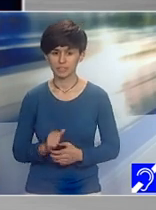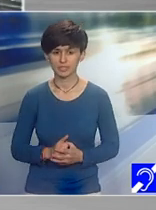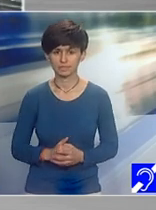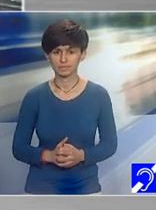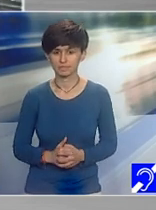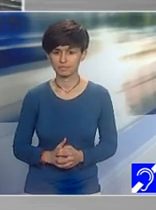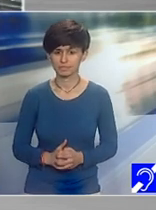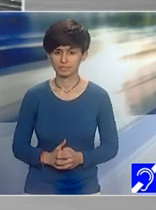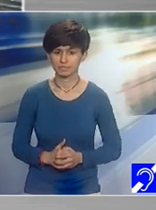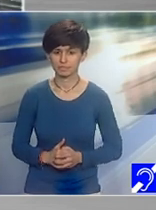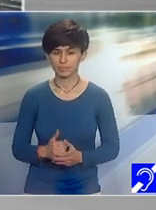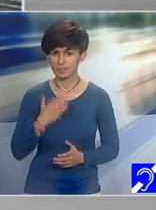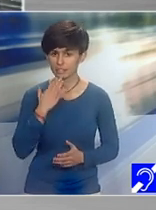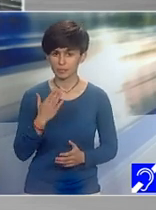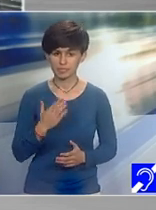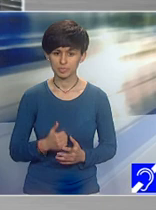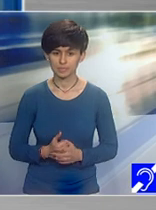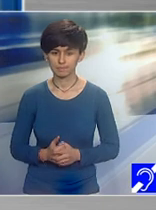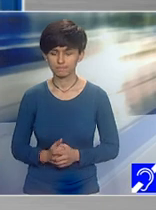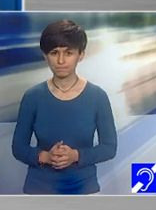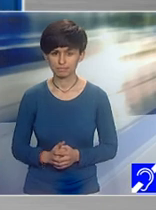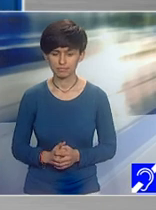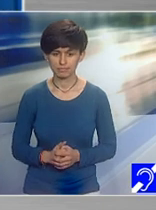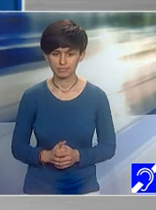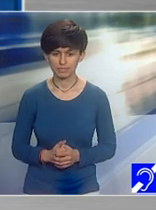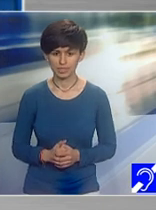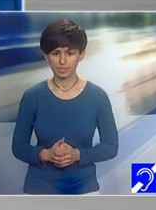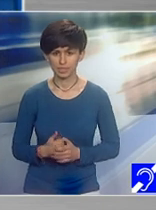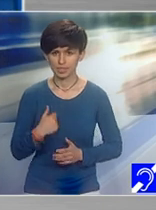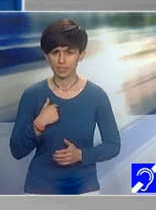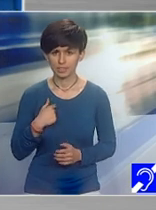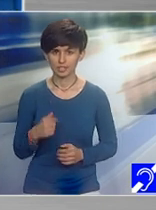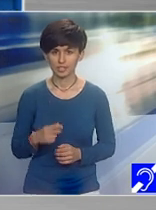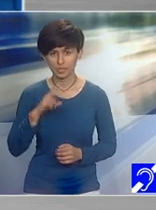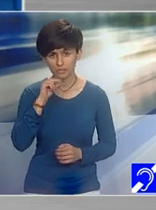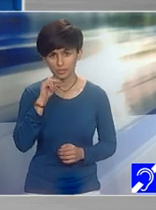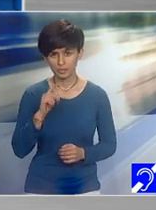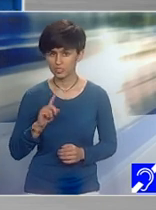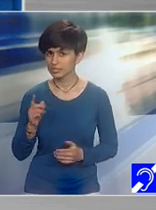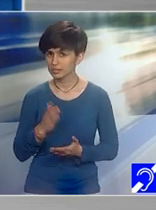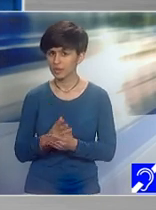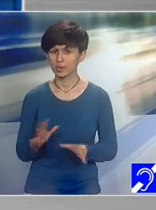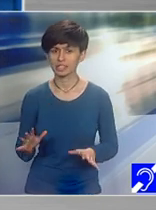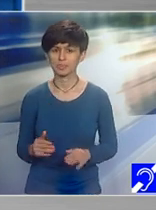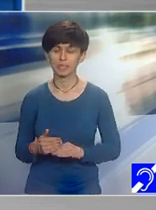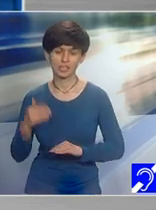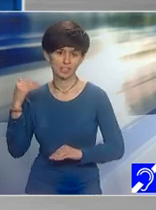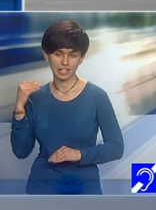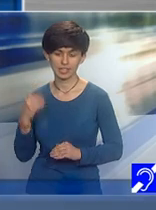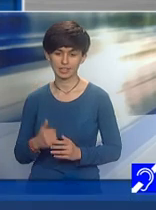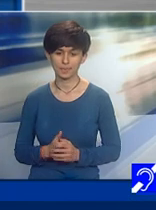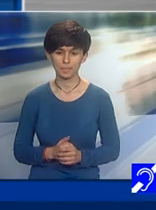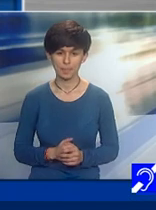eu foarte mult, domnule Mircea Giurgiu, aveți cuvântul. Eu să vreau puțin ce am terminat data la precedenta